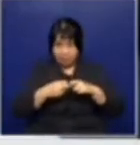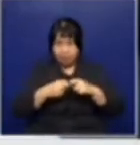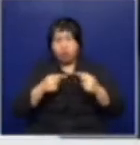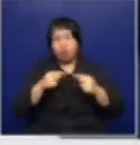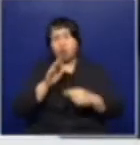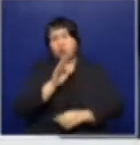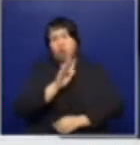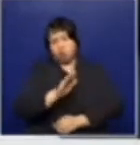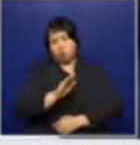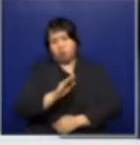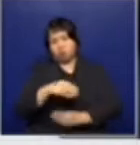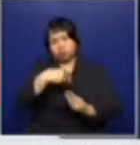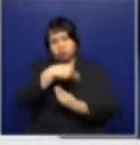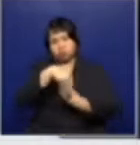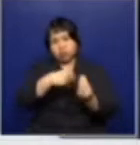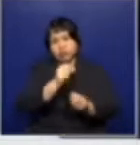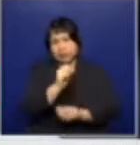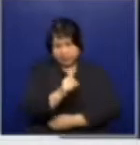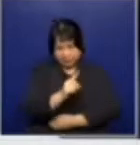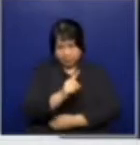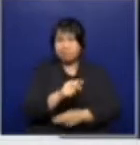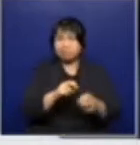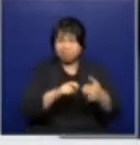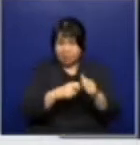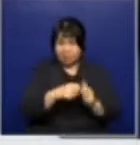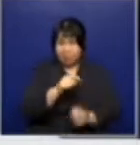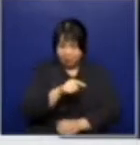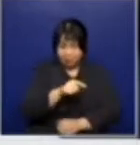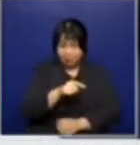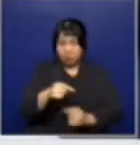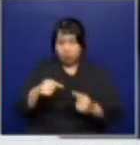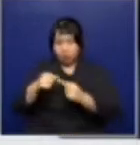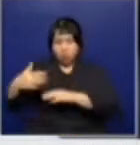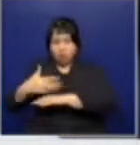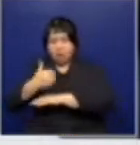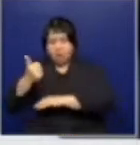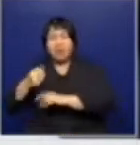ตเศรษฐกิจและวิกฤตทางการเมือง